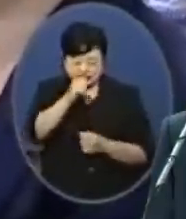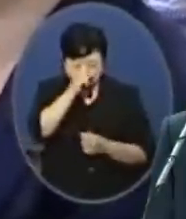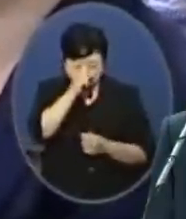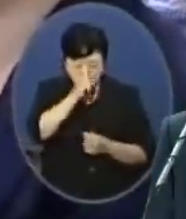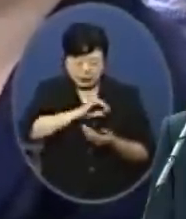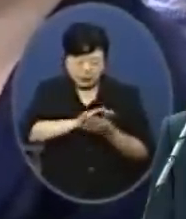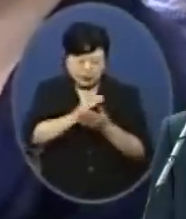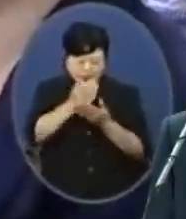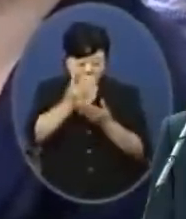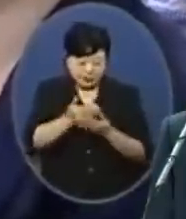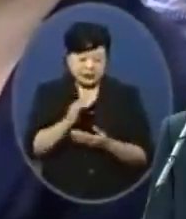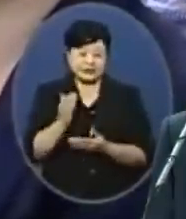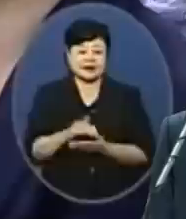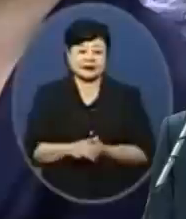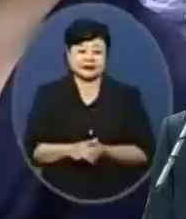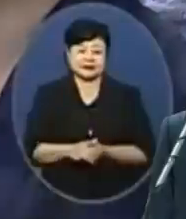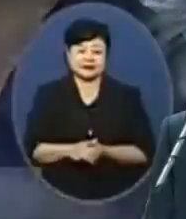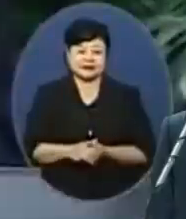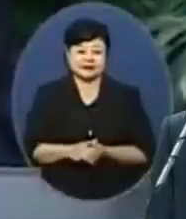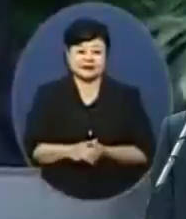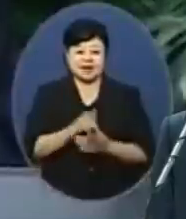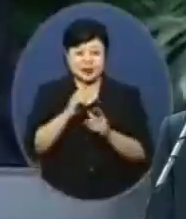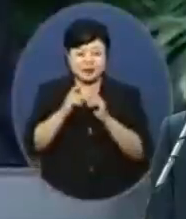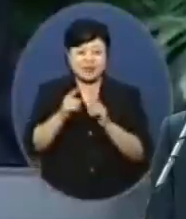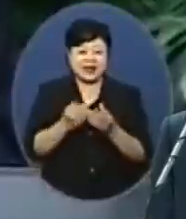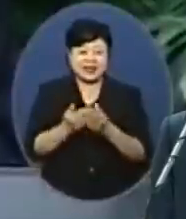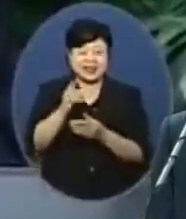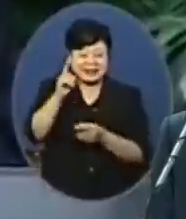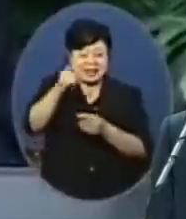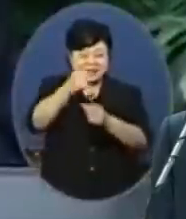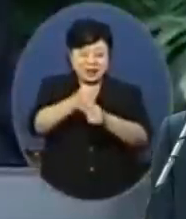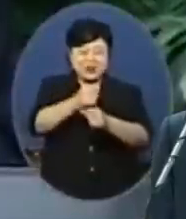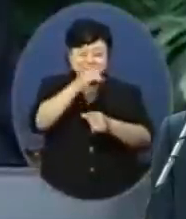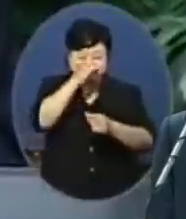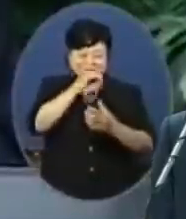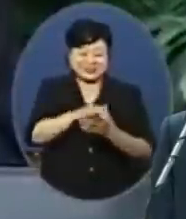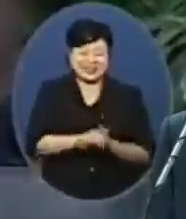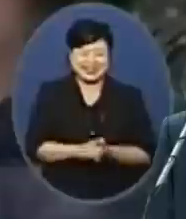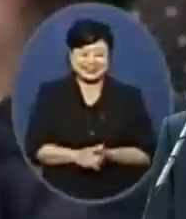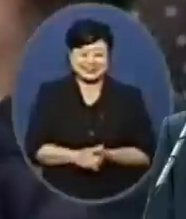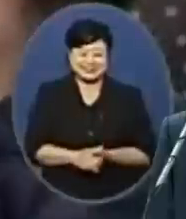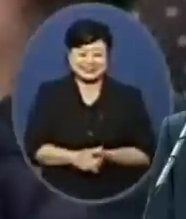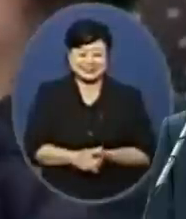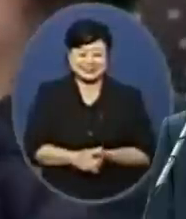된다. 벌써 그 말이 나가서 내일을 만들고 있어요, 여러분 중에.